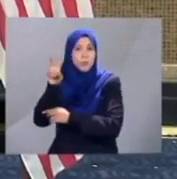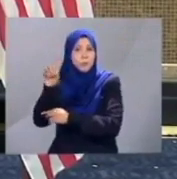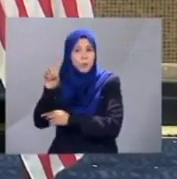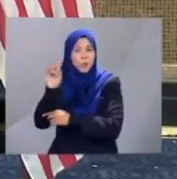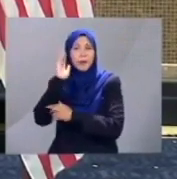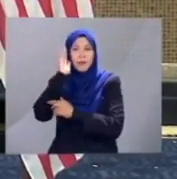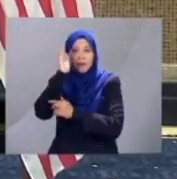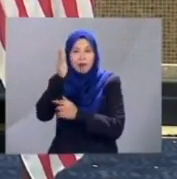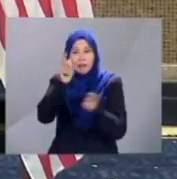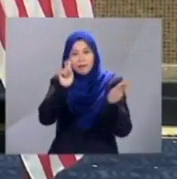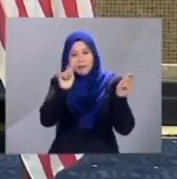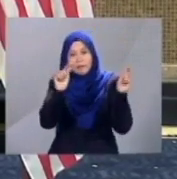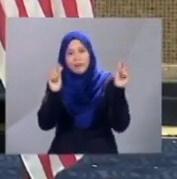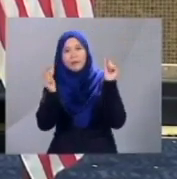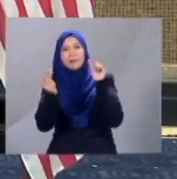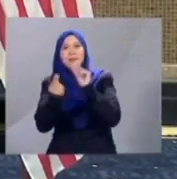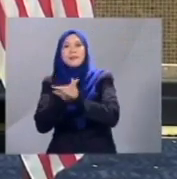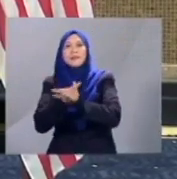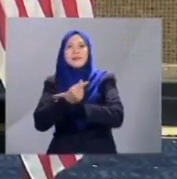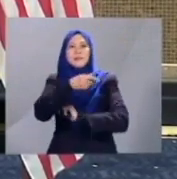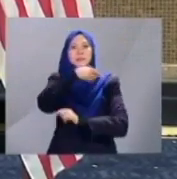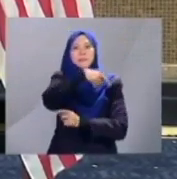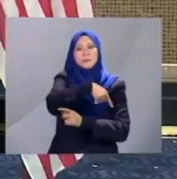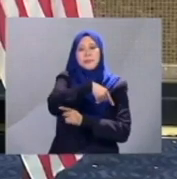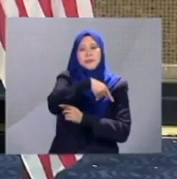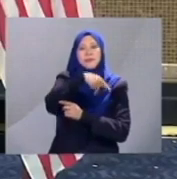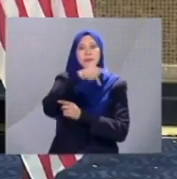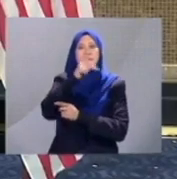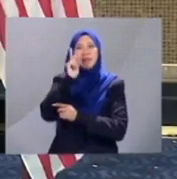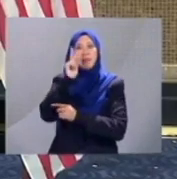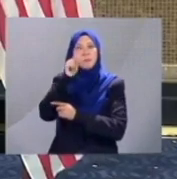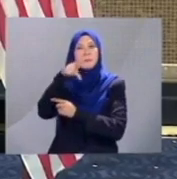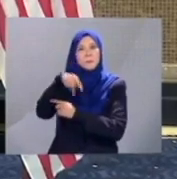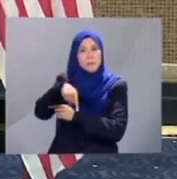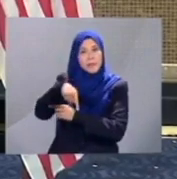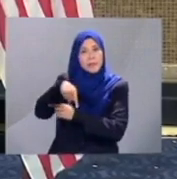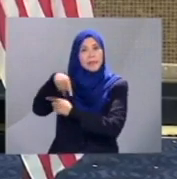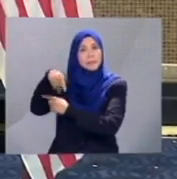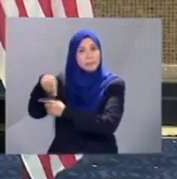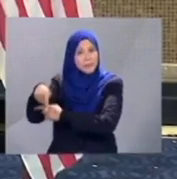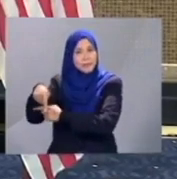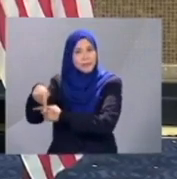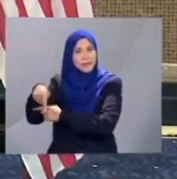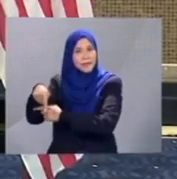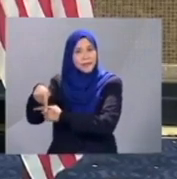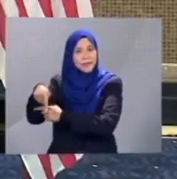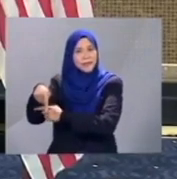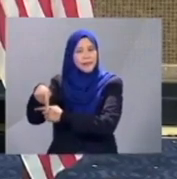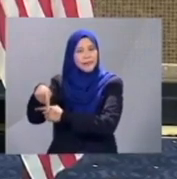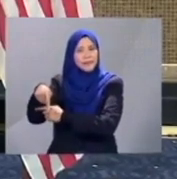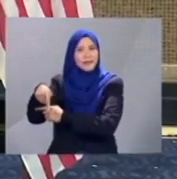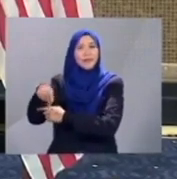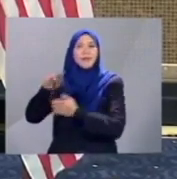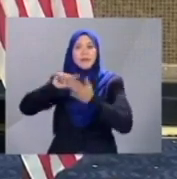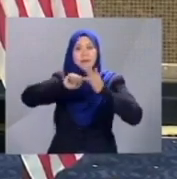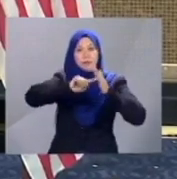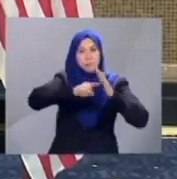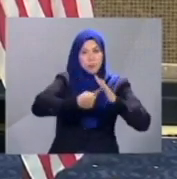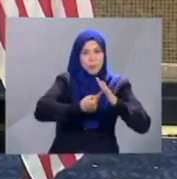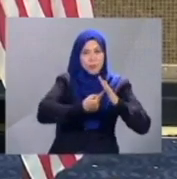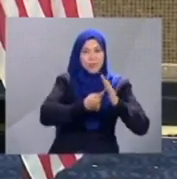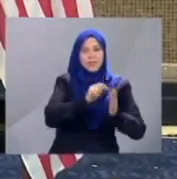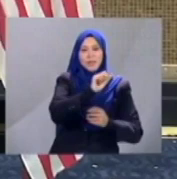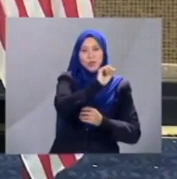dengan Perintah Kawalan Pergerakan Pemulihan atau PKPP yang akan bermula